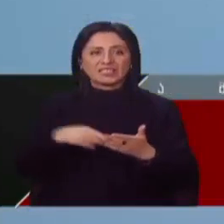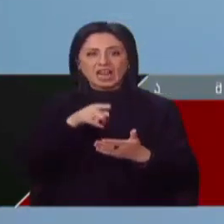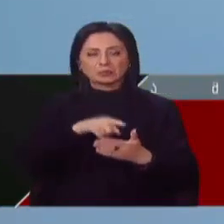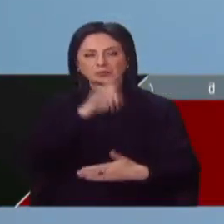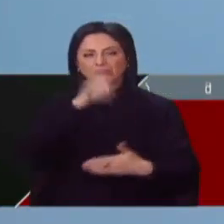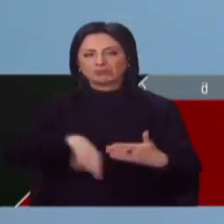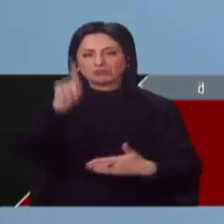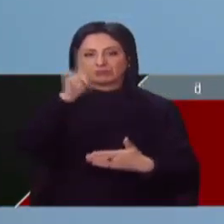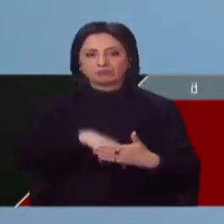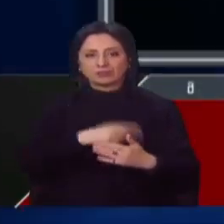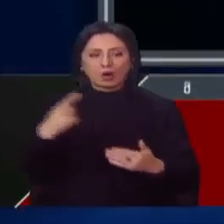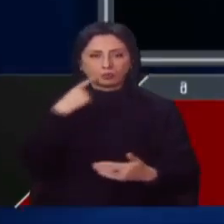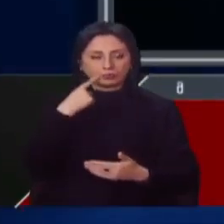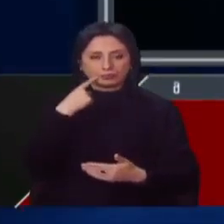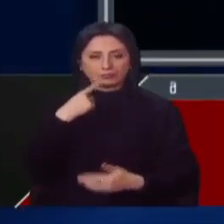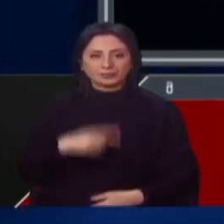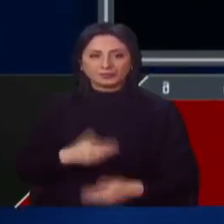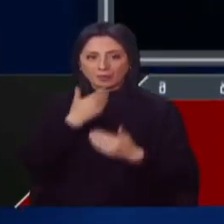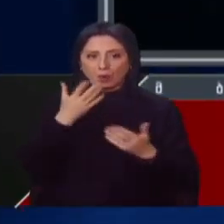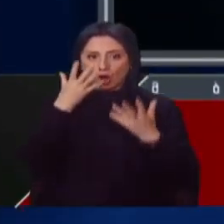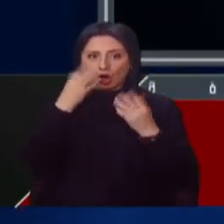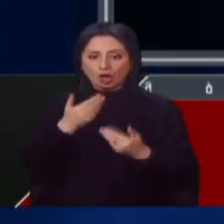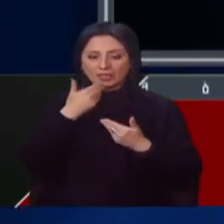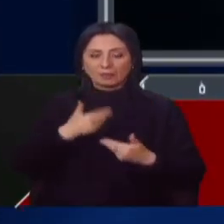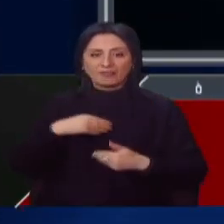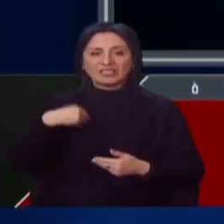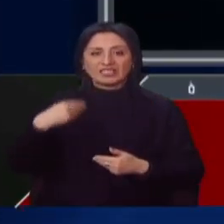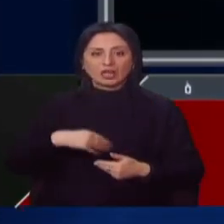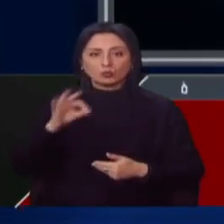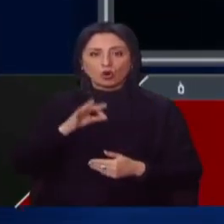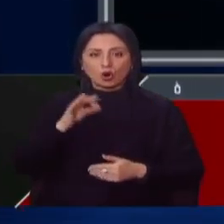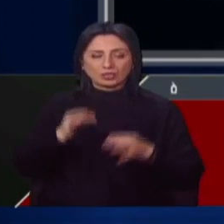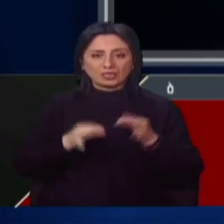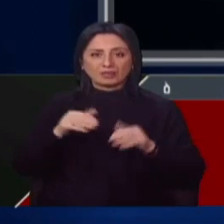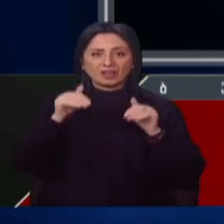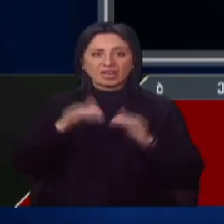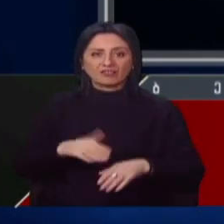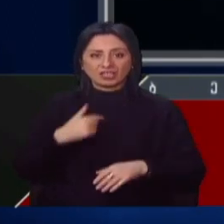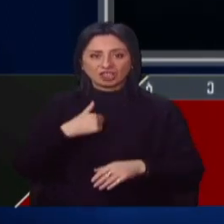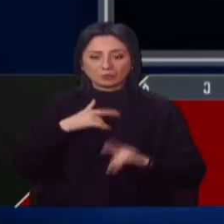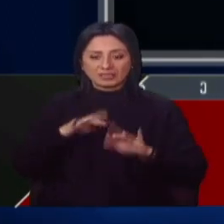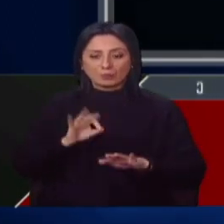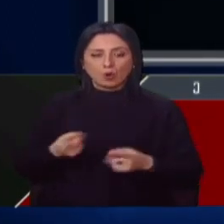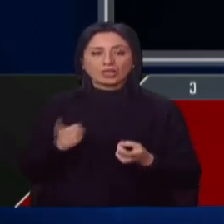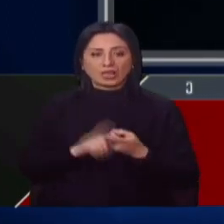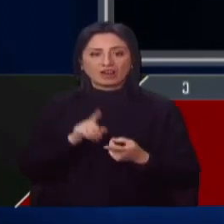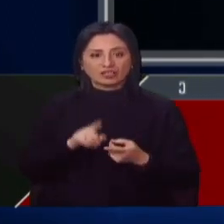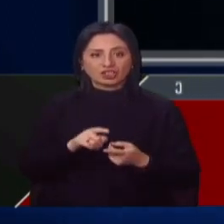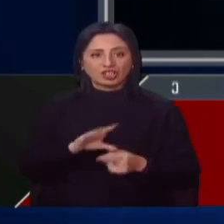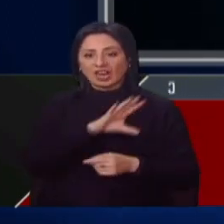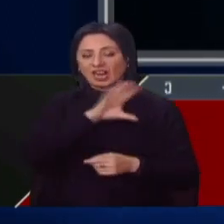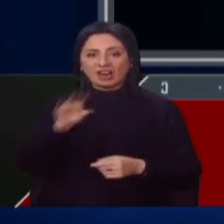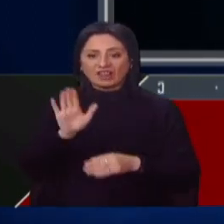სტრასბურგისადმი უნდობლობა და წყენა. Ბოლო დღეებია მეკითხებიან სტრასბურგის სასამართლოს გადაწყვეტილებაზე ჩემს საქმესთან დაკავშირებით.